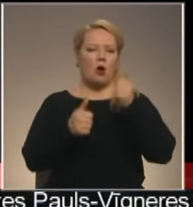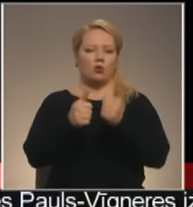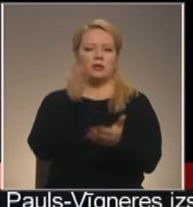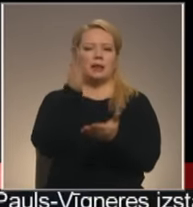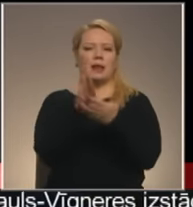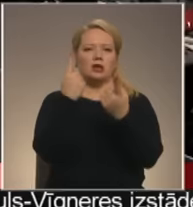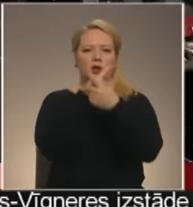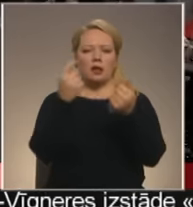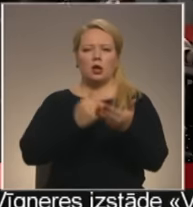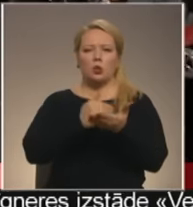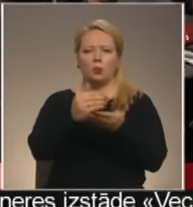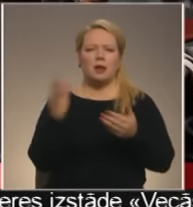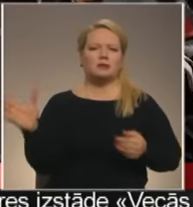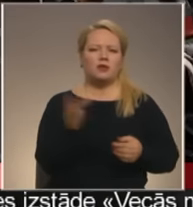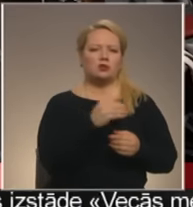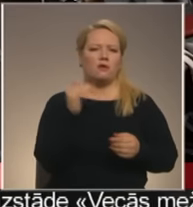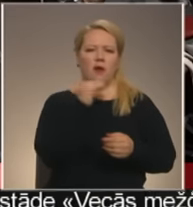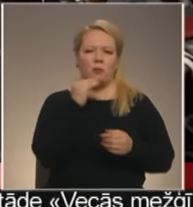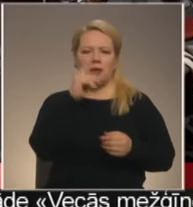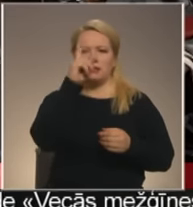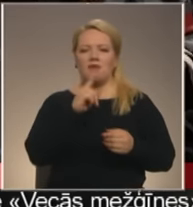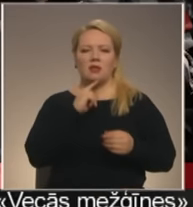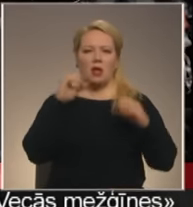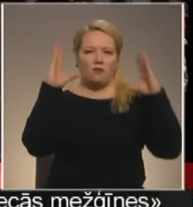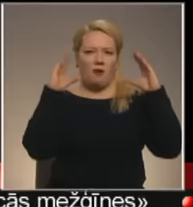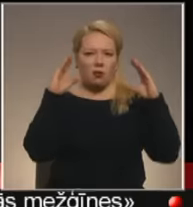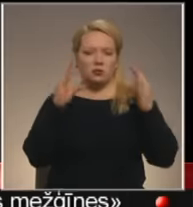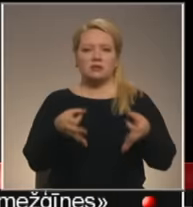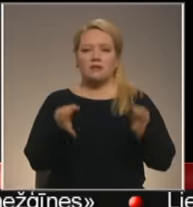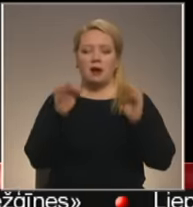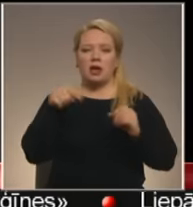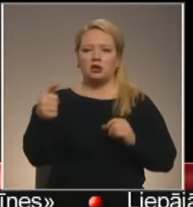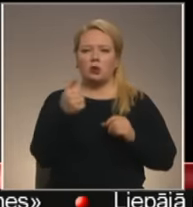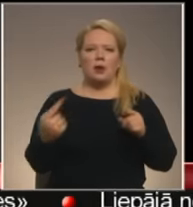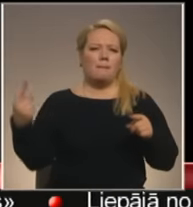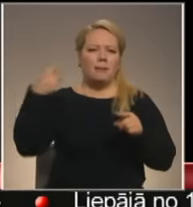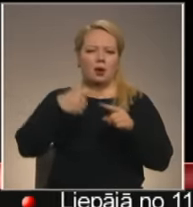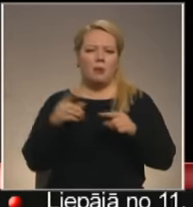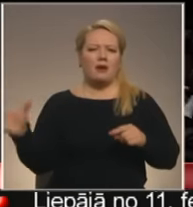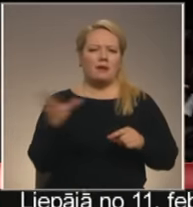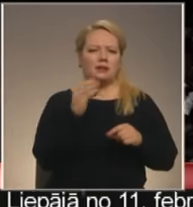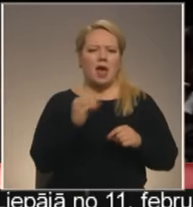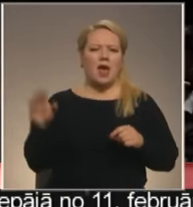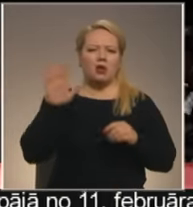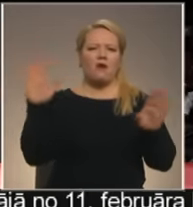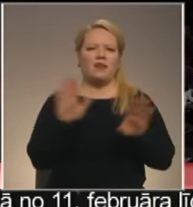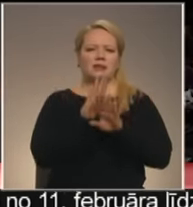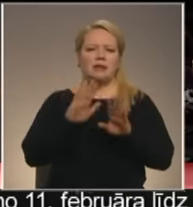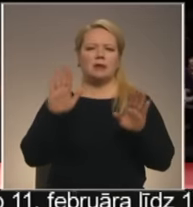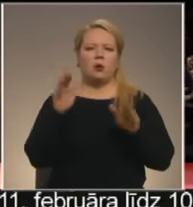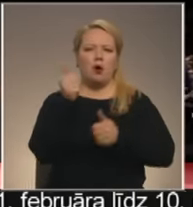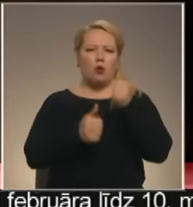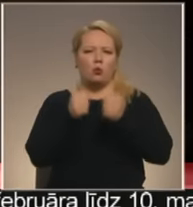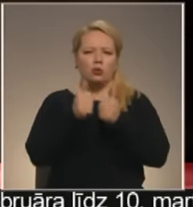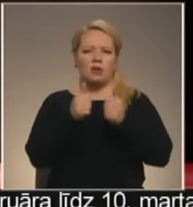tiešraidis, kas turpināsies visu februāri svētdienu vakaros. Un svarīgi, ka šogad pirmo reizi visā Eirovīzijas dziesmu konkursa vēsturē